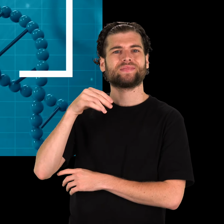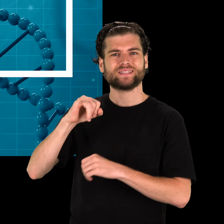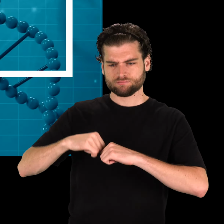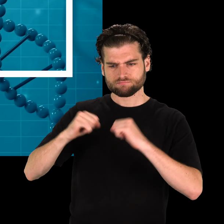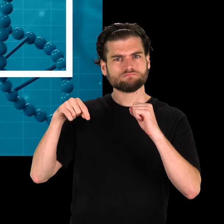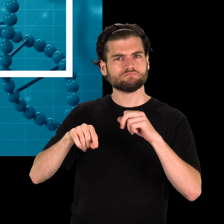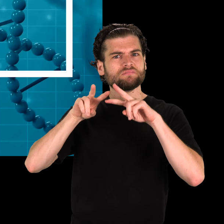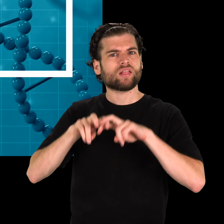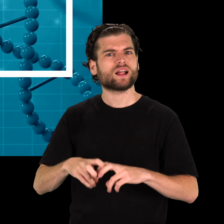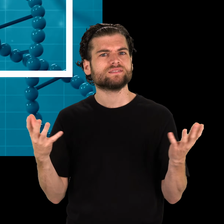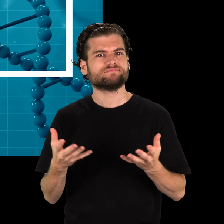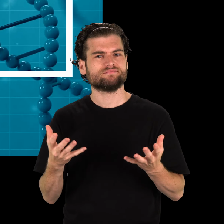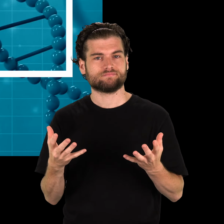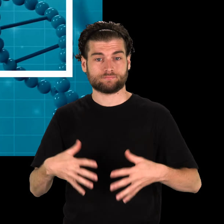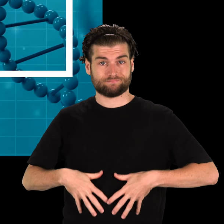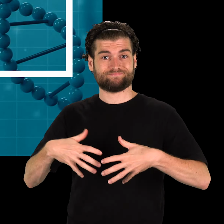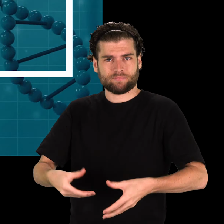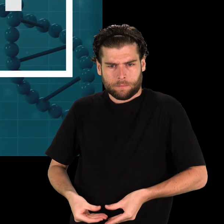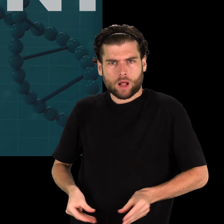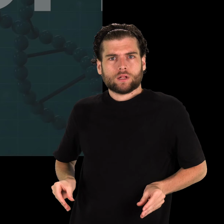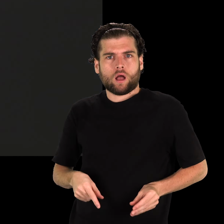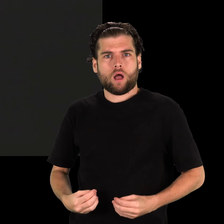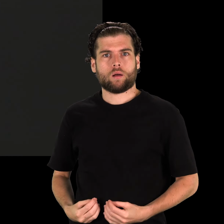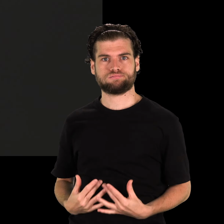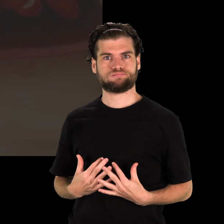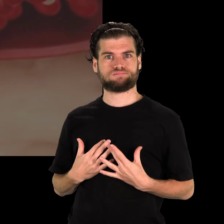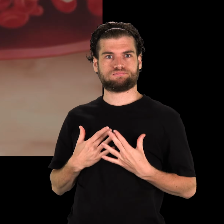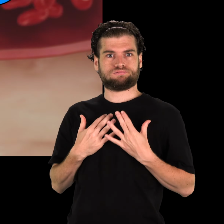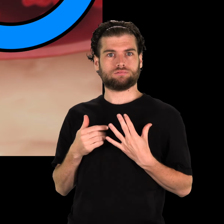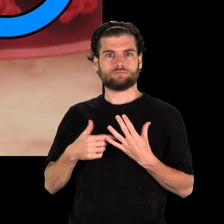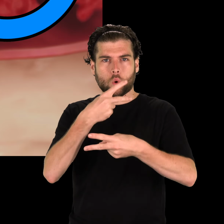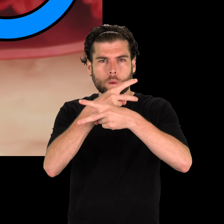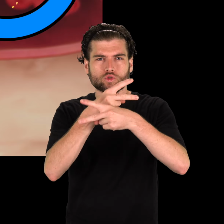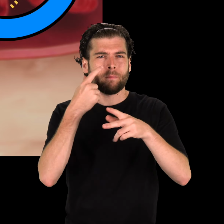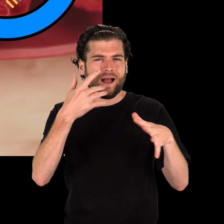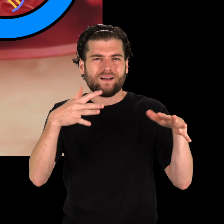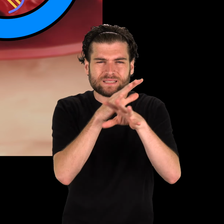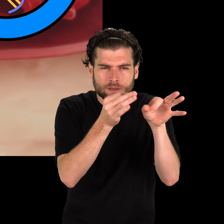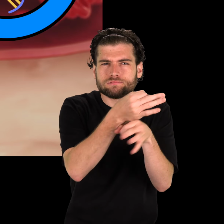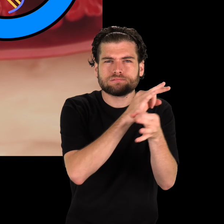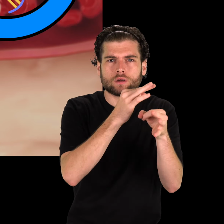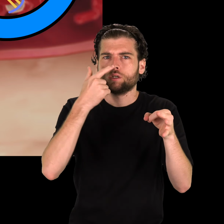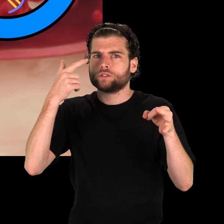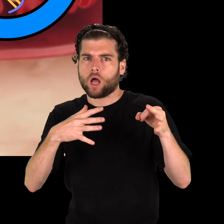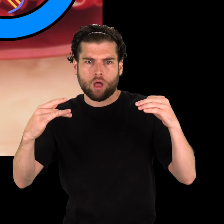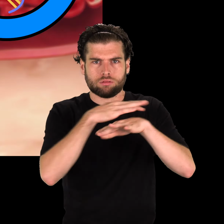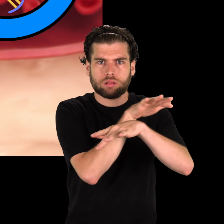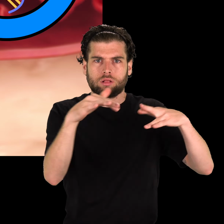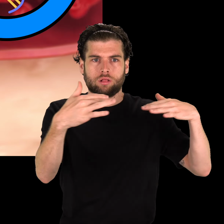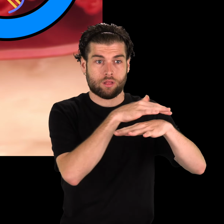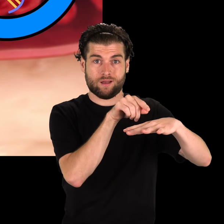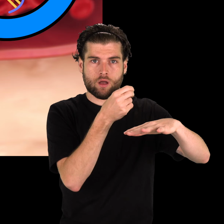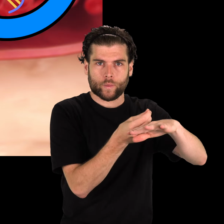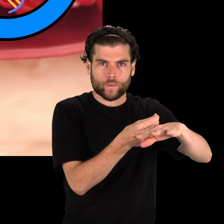qu'on analyse avec le DPNI ? Quand on est enceinte, il circule dans notre sang des morceaux de chromosomes invisibles